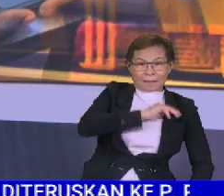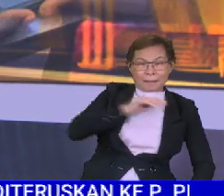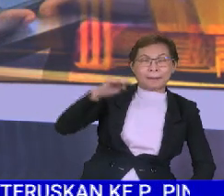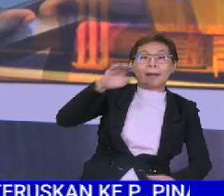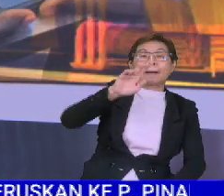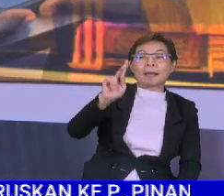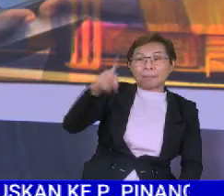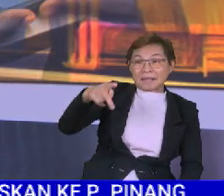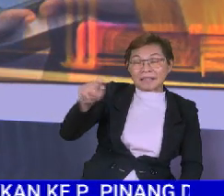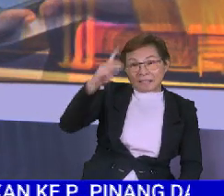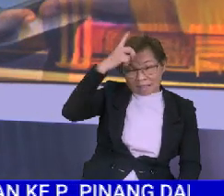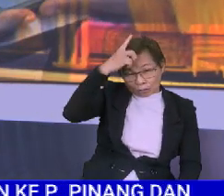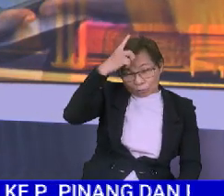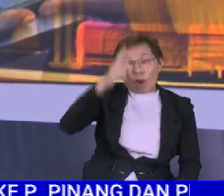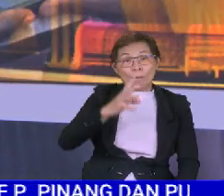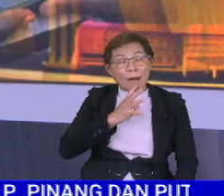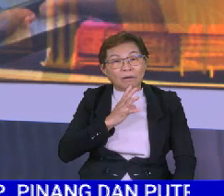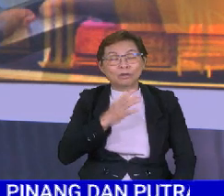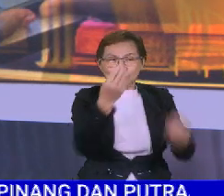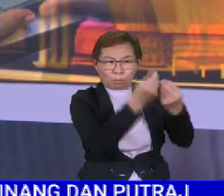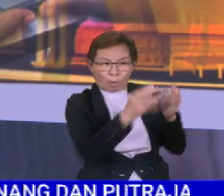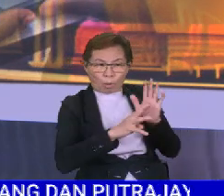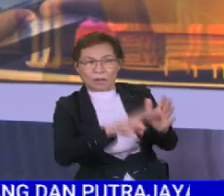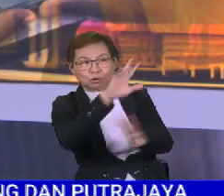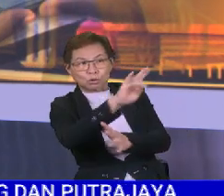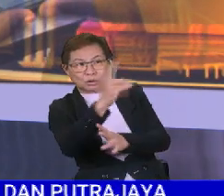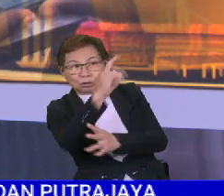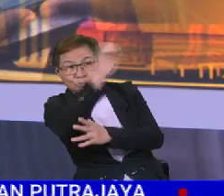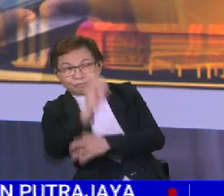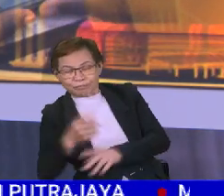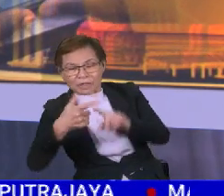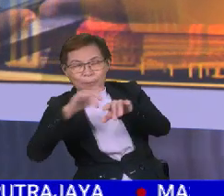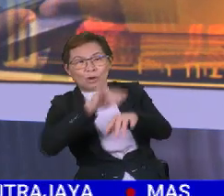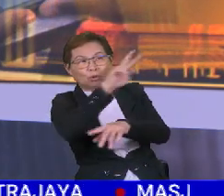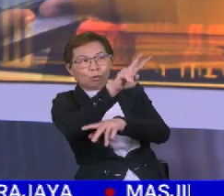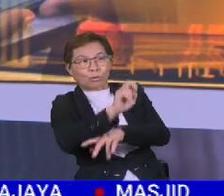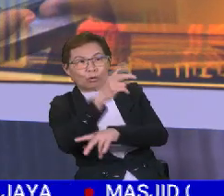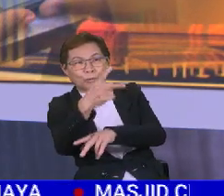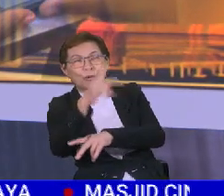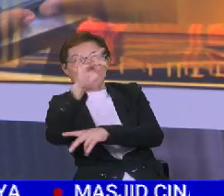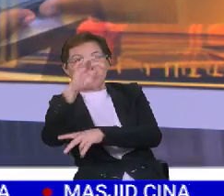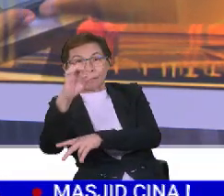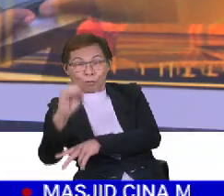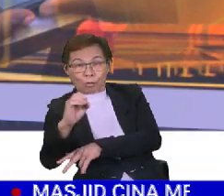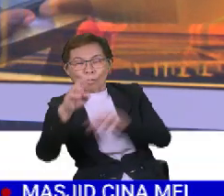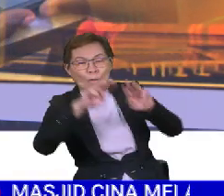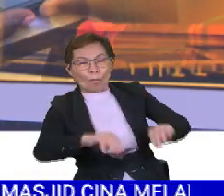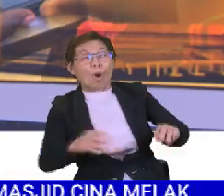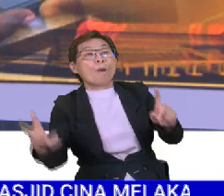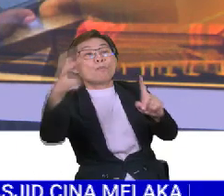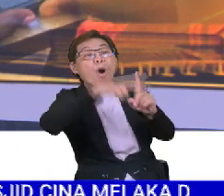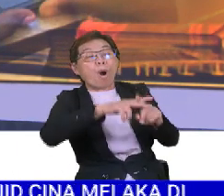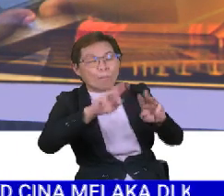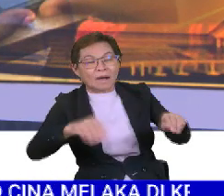Seri Dr. Noraini Ahmad berkata jumlah itu mewakili 71% daripada 20,080 permohonan pelajar